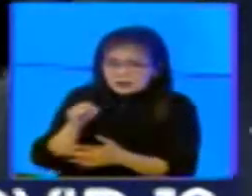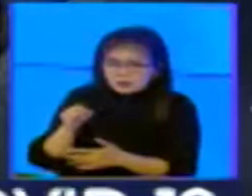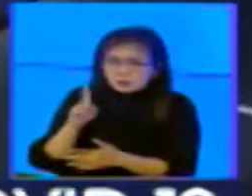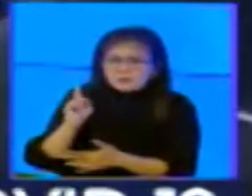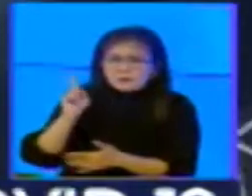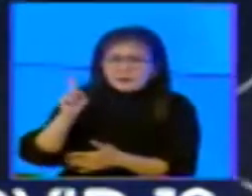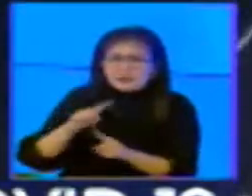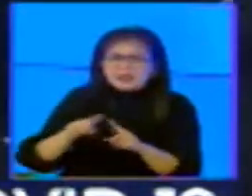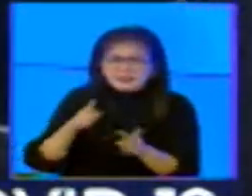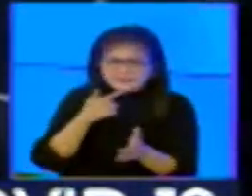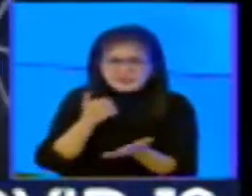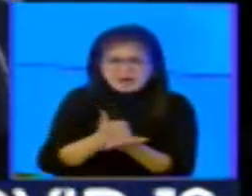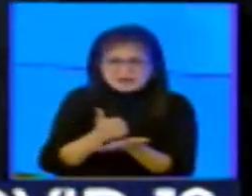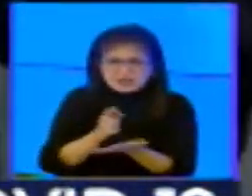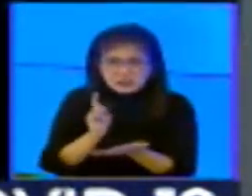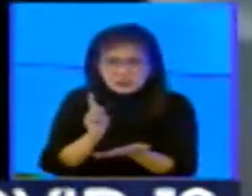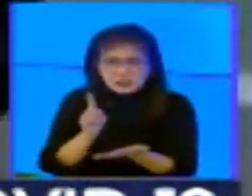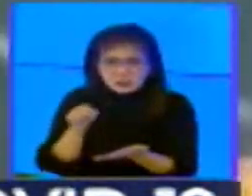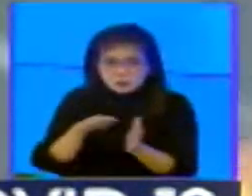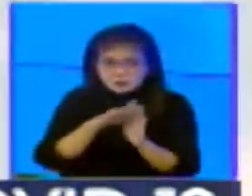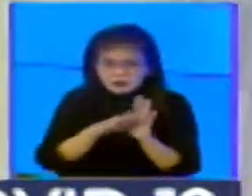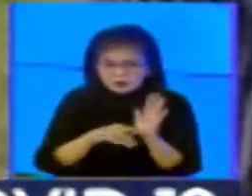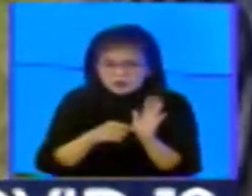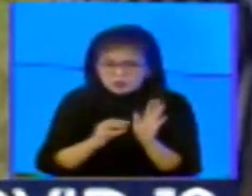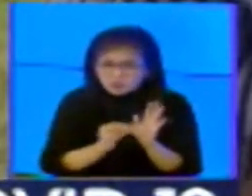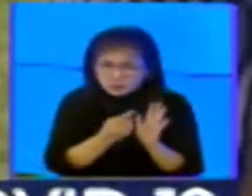jika pemakaman dilakukan sesuai prosedur.